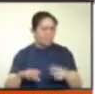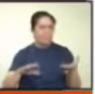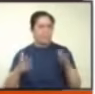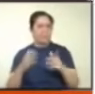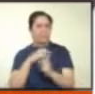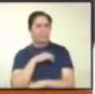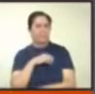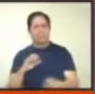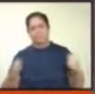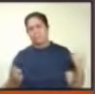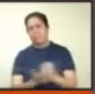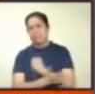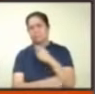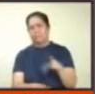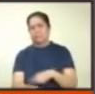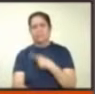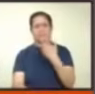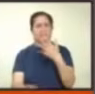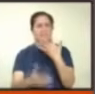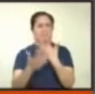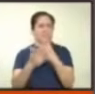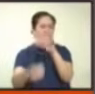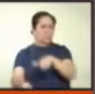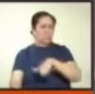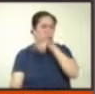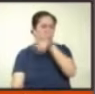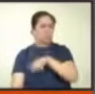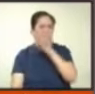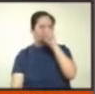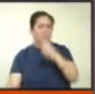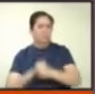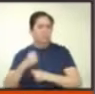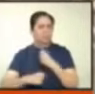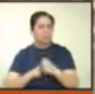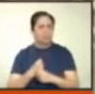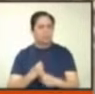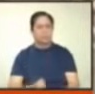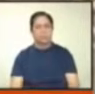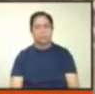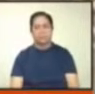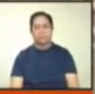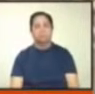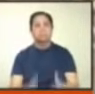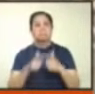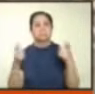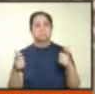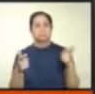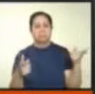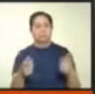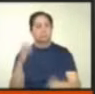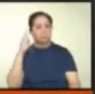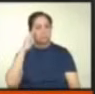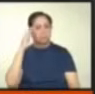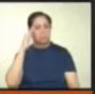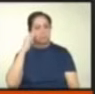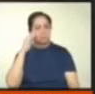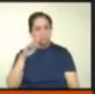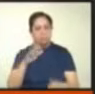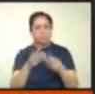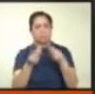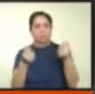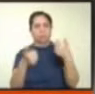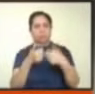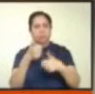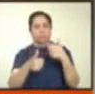ngayon, wala man sana matagal siya mamatay doon kay para pagdusa niya yung ginagawa niya. Malaki ang naging papel ni Badal sa paglutas ng